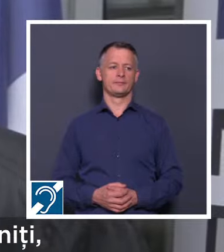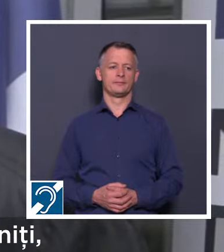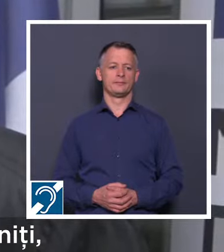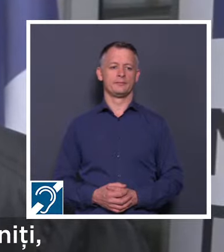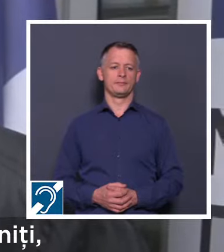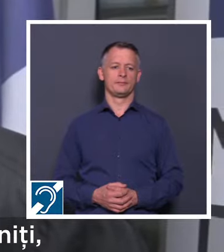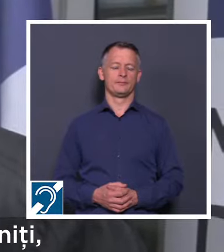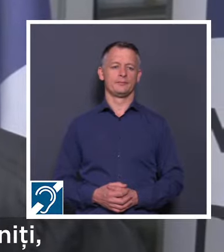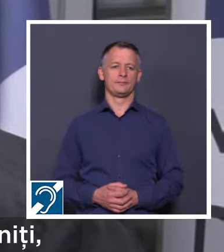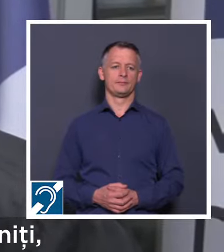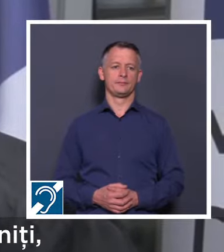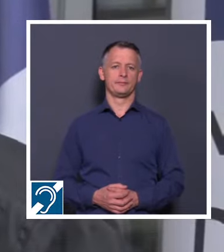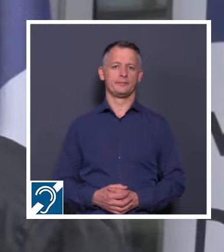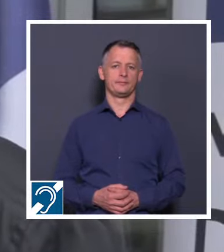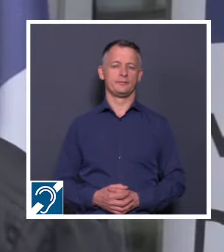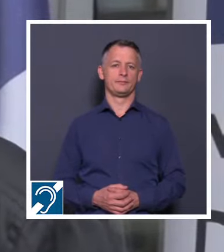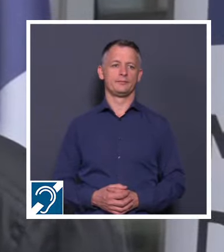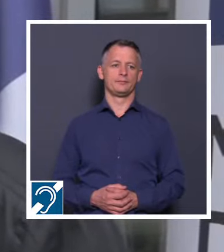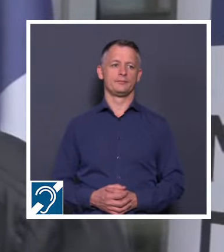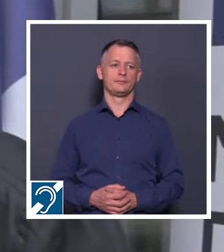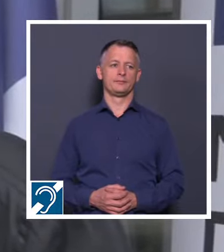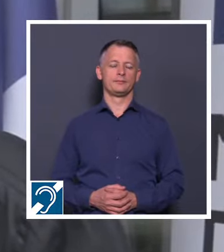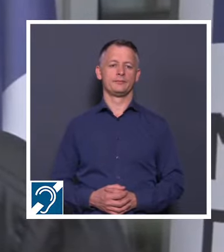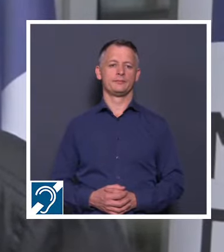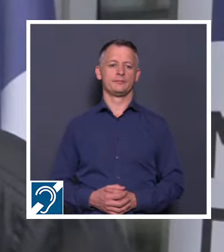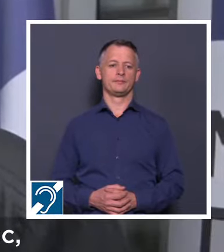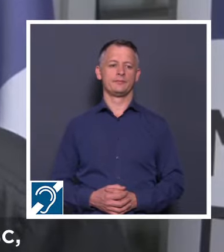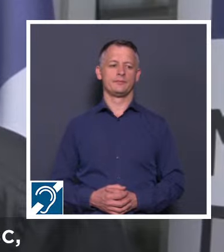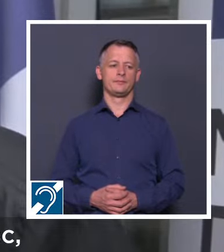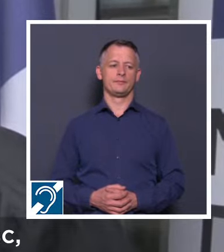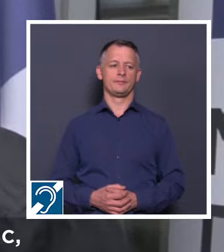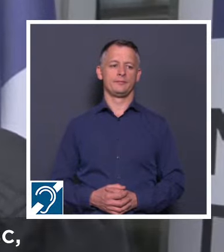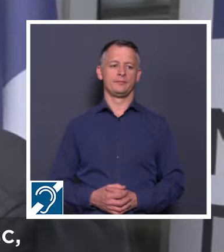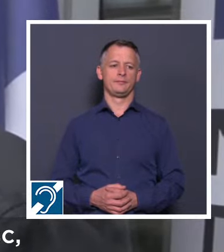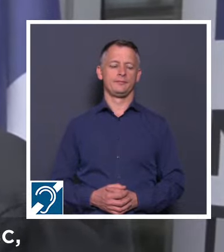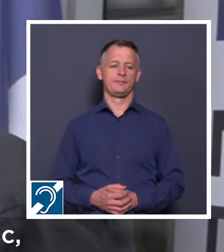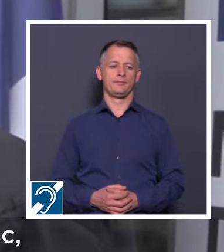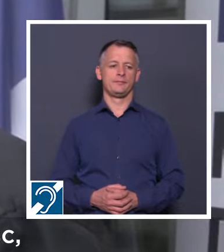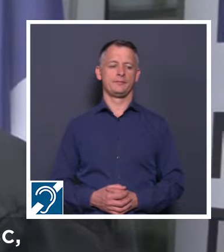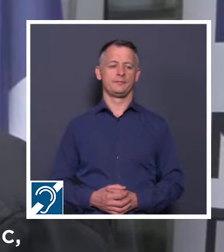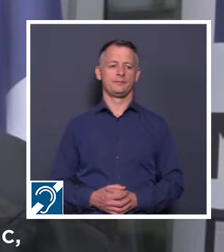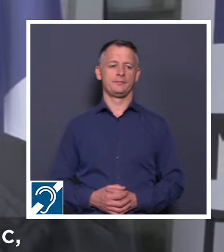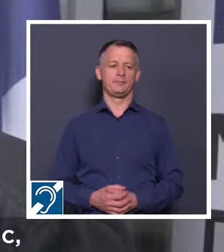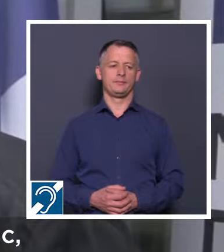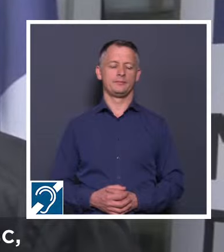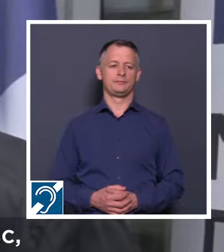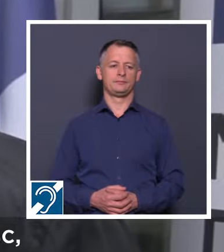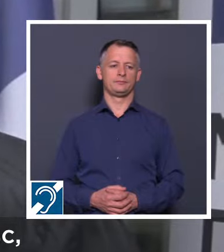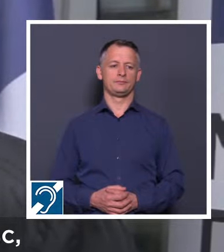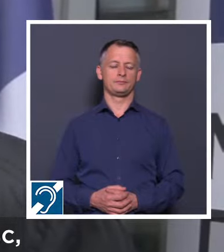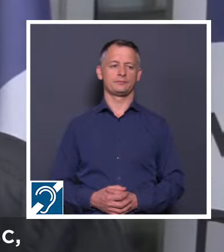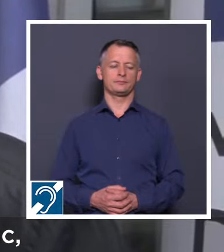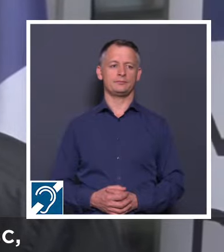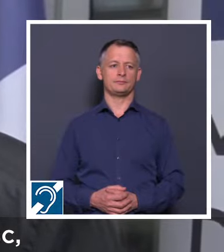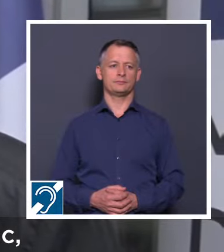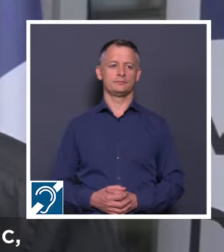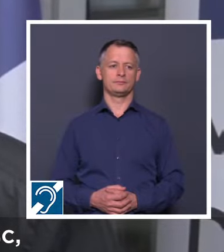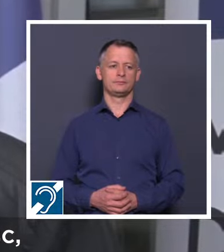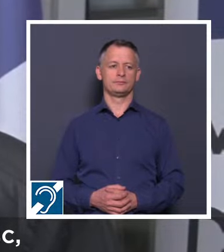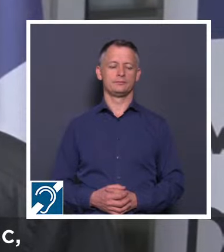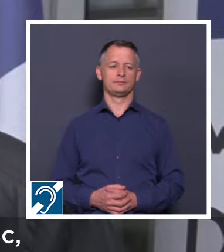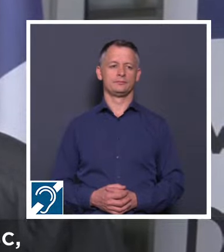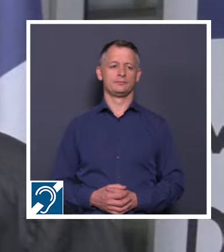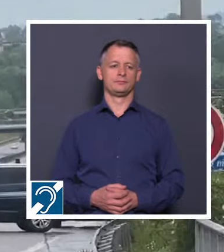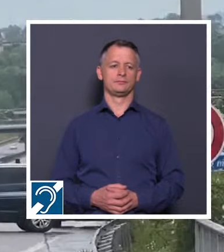qui sont actuellement hospitalisés. Le pronostic vital de deux d'entre eux est au moment où je vous